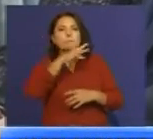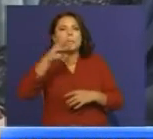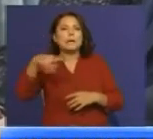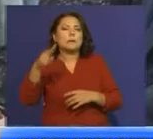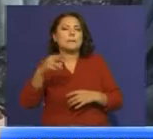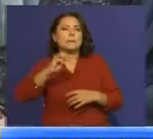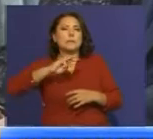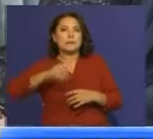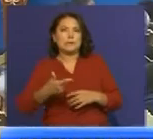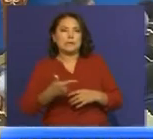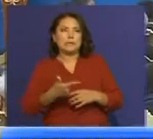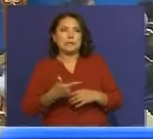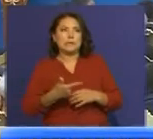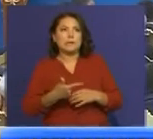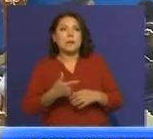тенге.